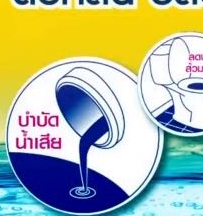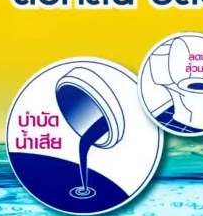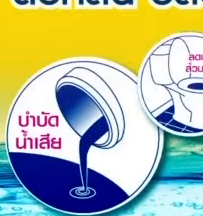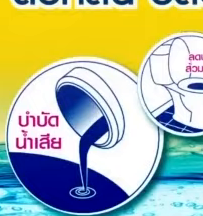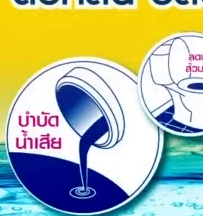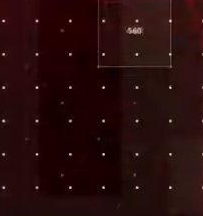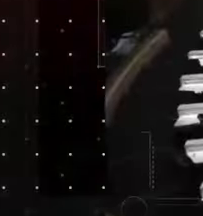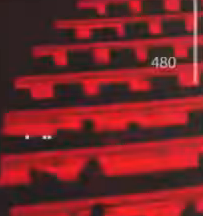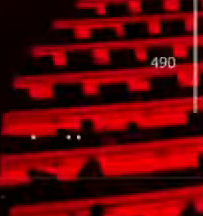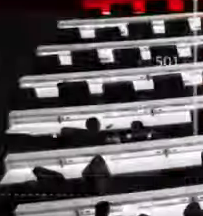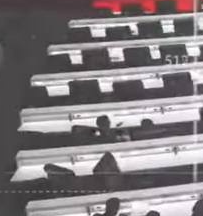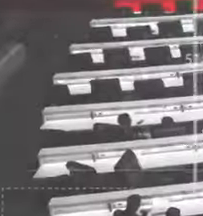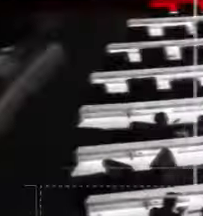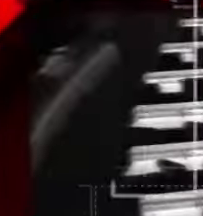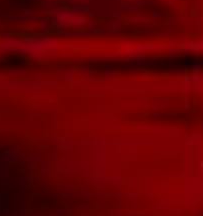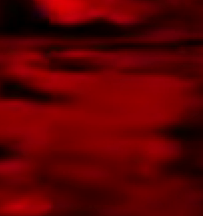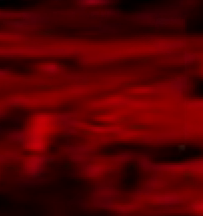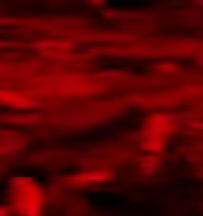ำ